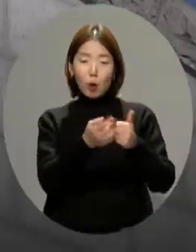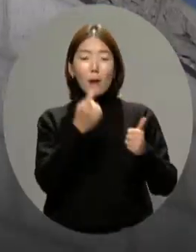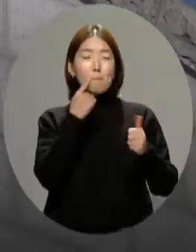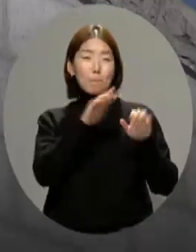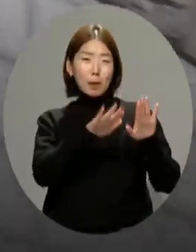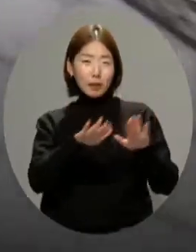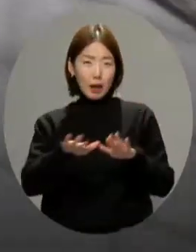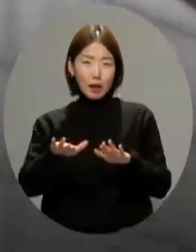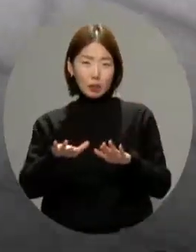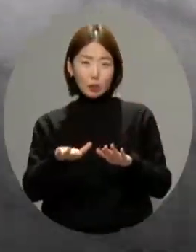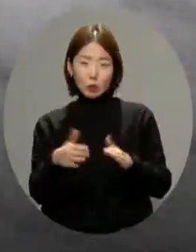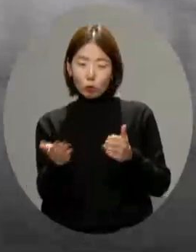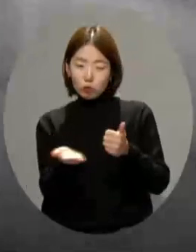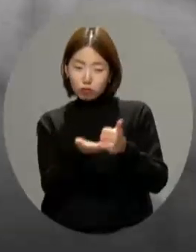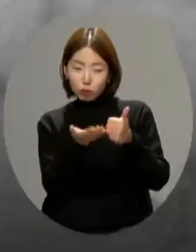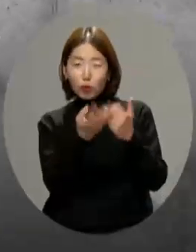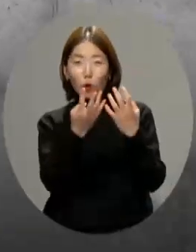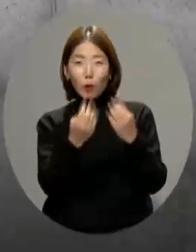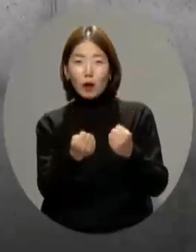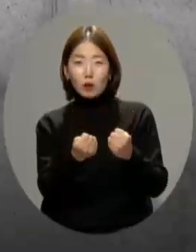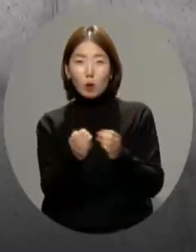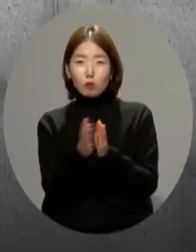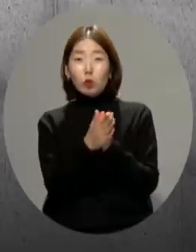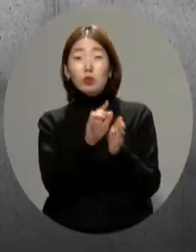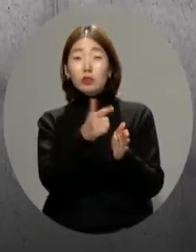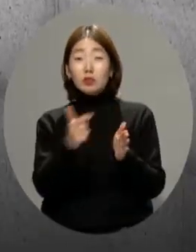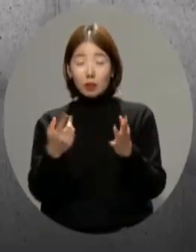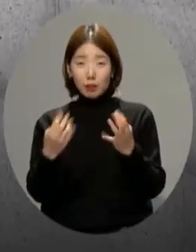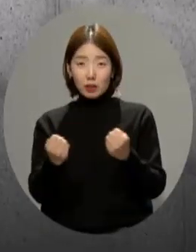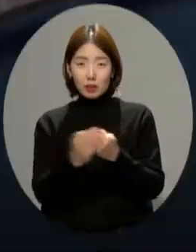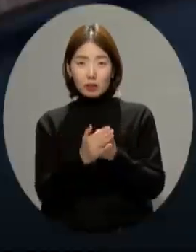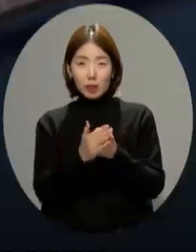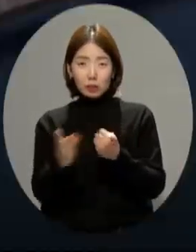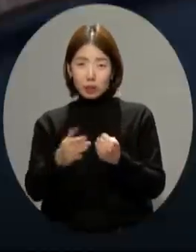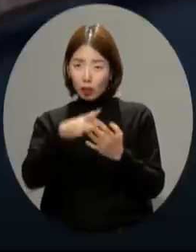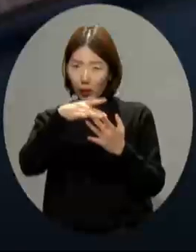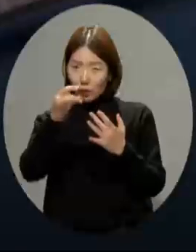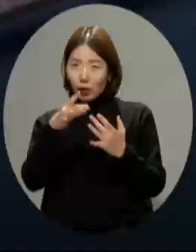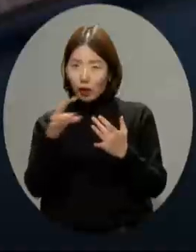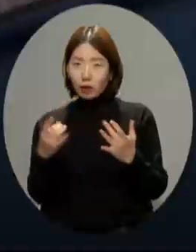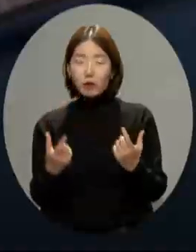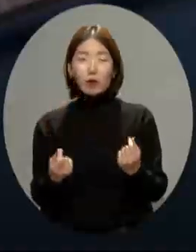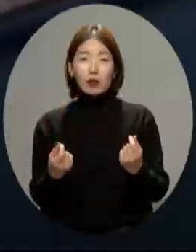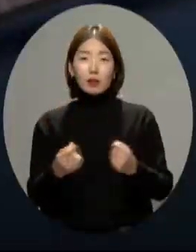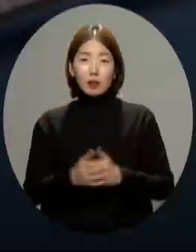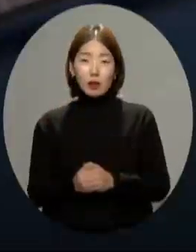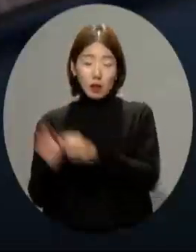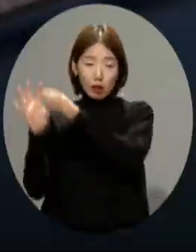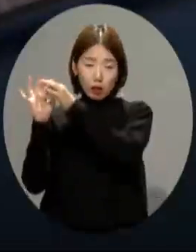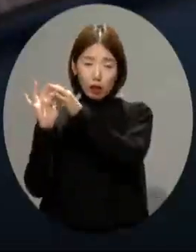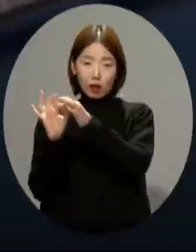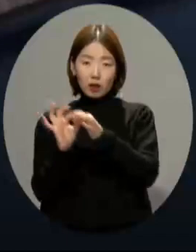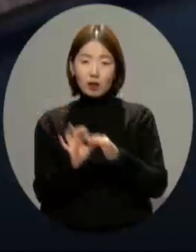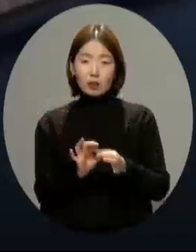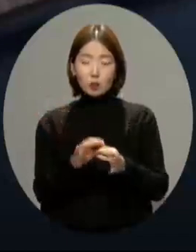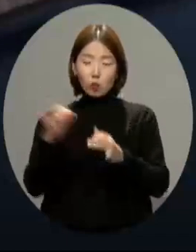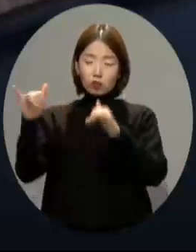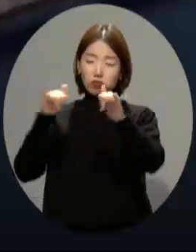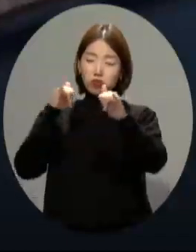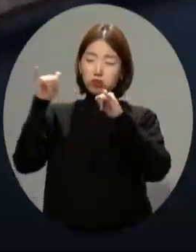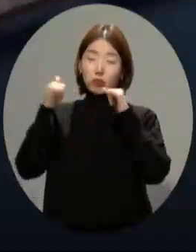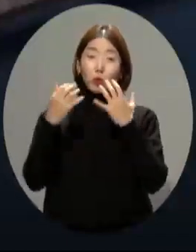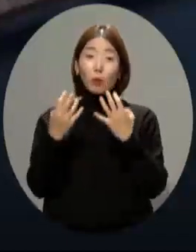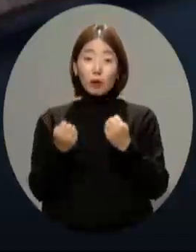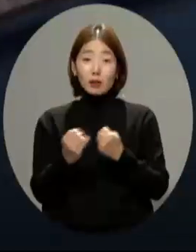보니까 수산물들이 다양하게 이렇게 구비가 돼 있어서 이렇게 선정을 하고 있는 것 같습니다. 또 계속 문의 전화가 새도